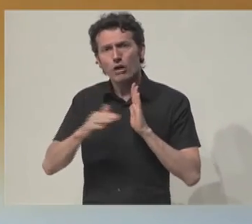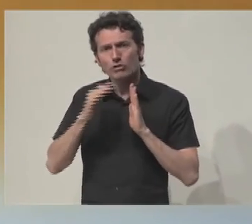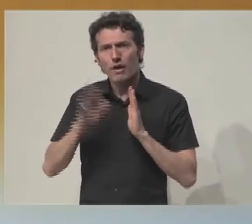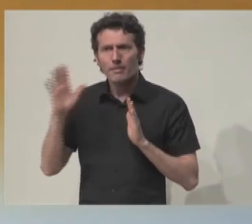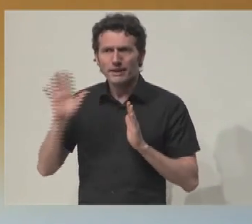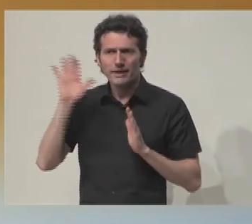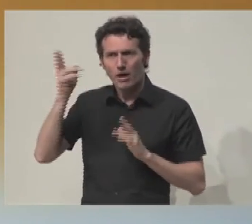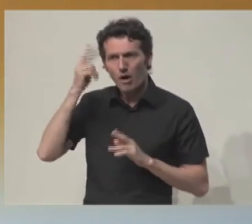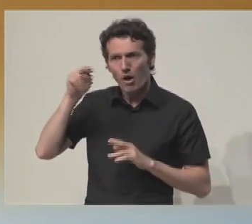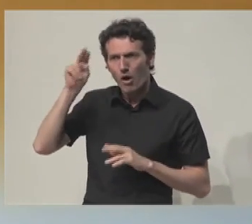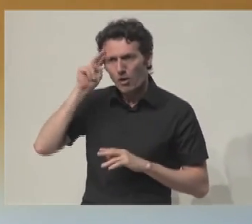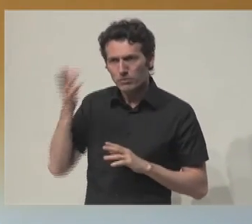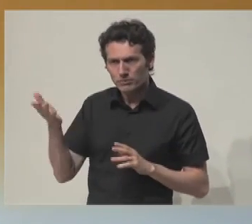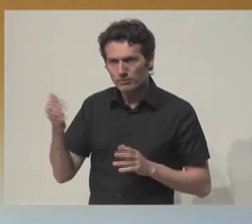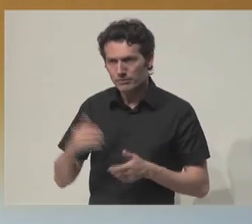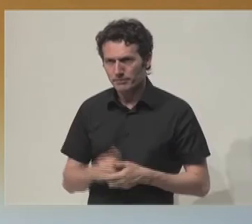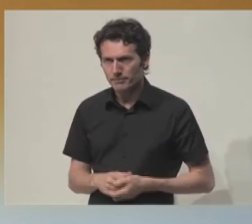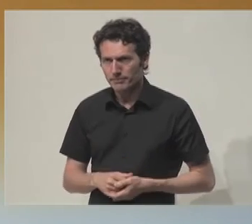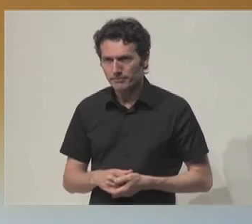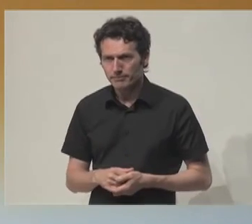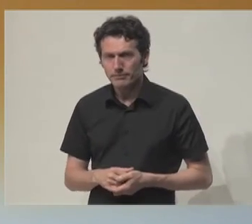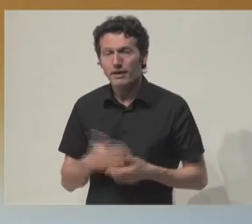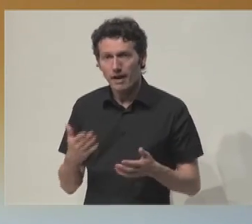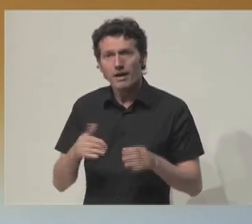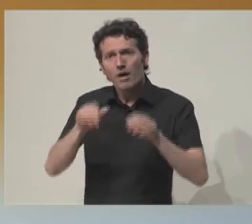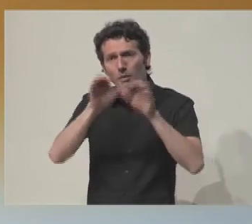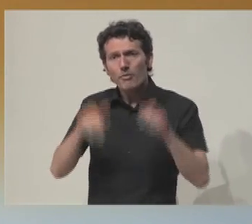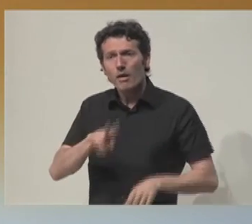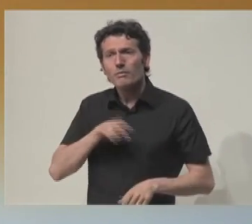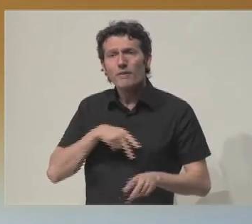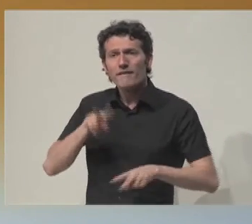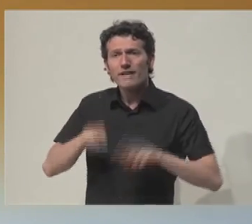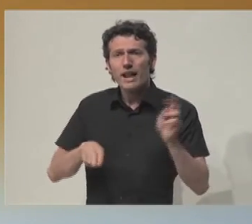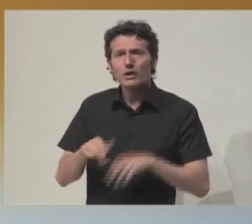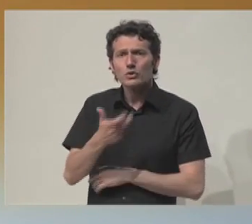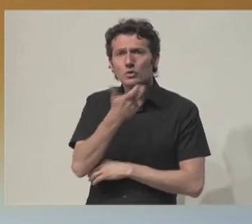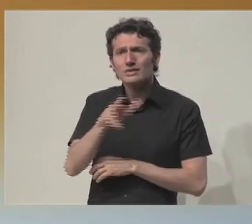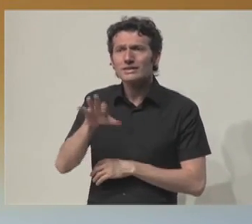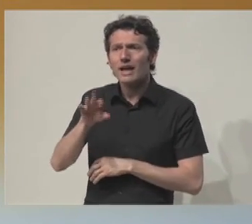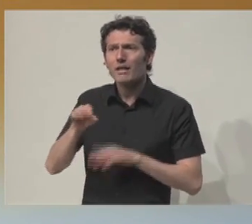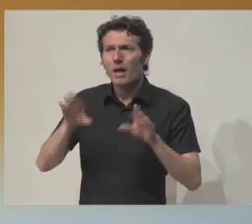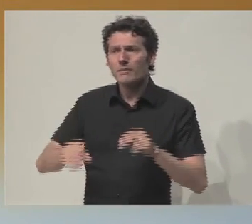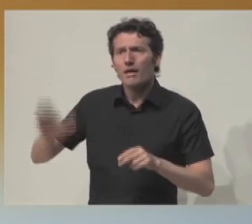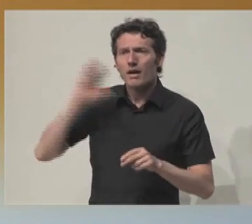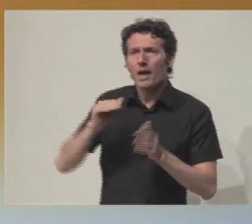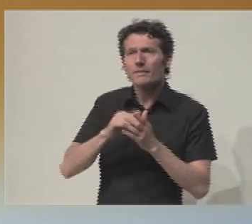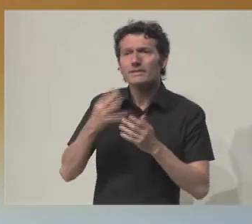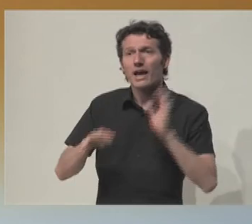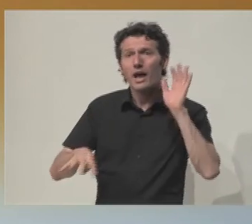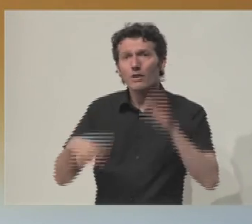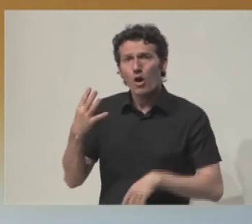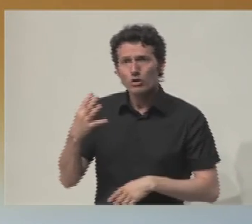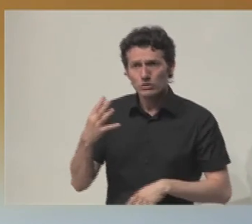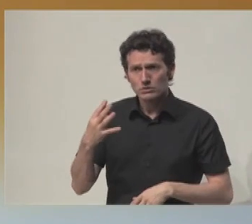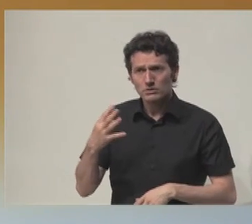européen et bien sûr le monument aux morts de mon village 350 habitants 1914 il